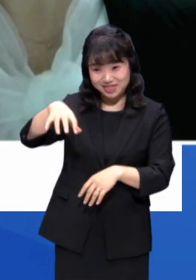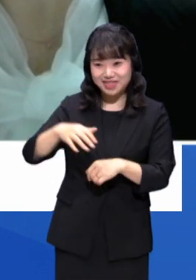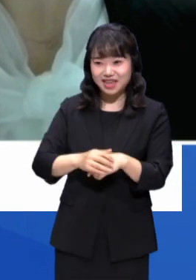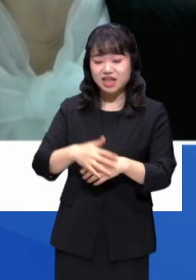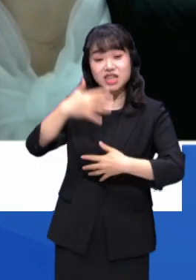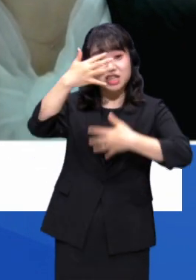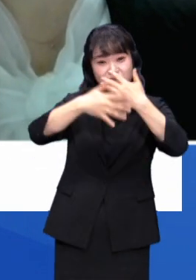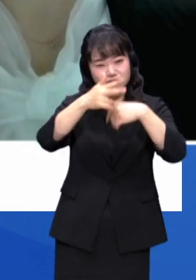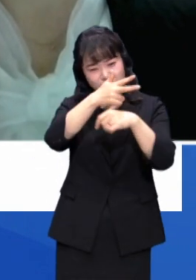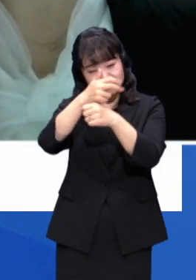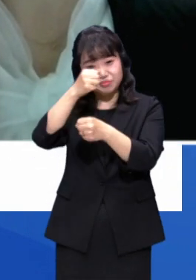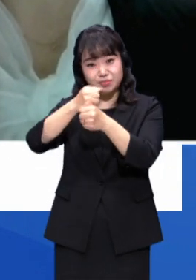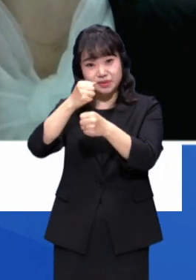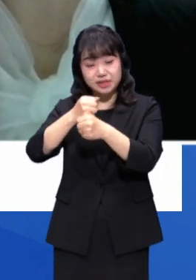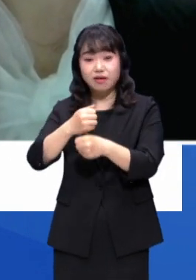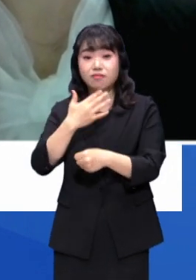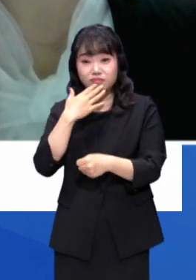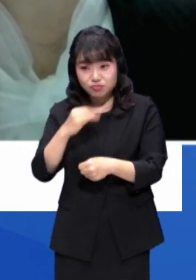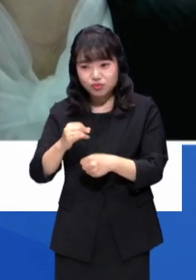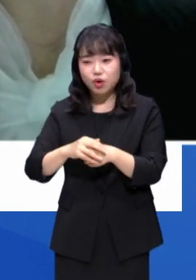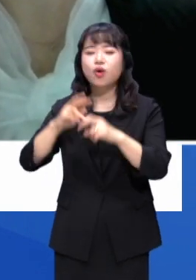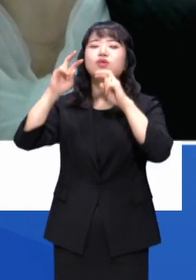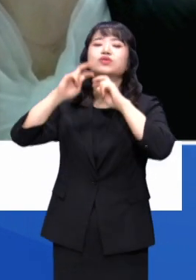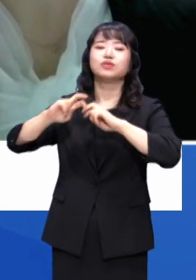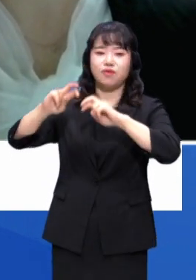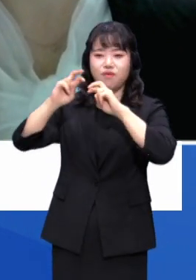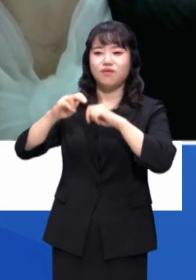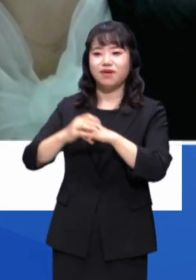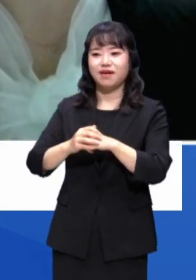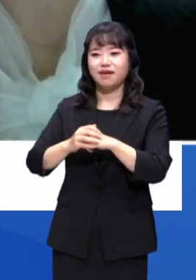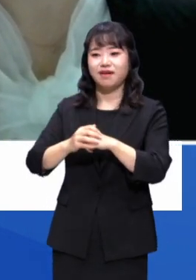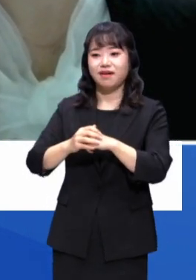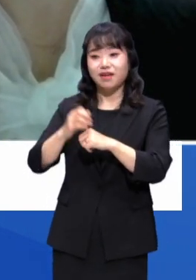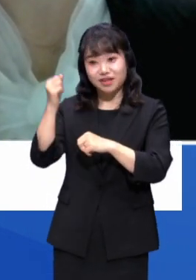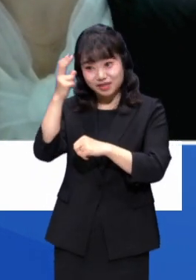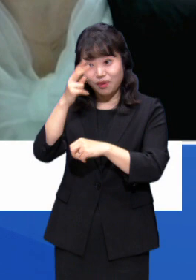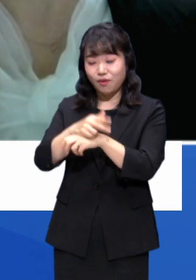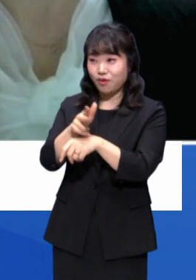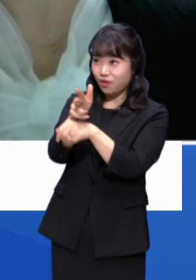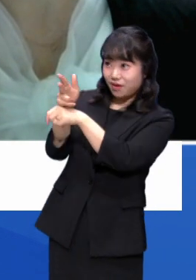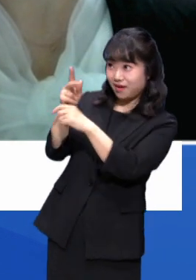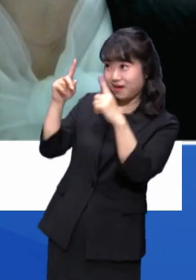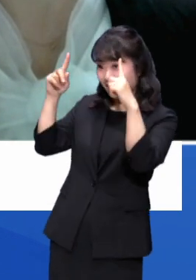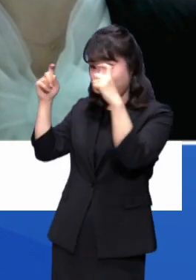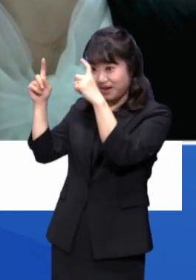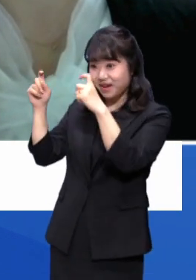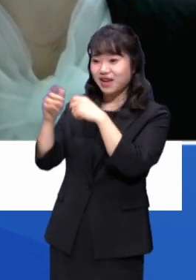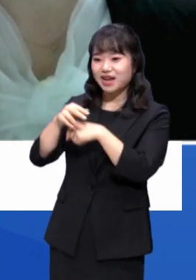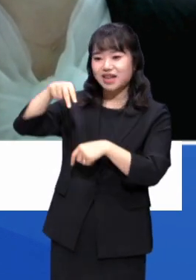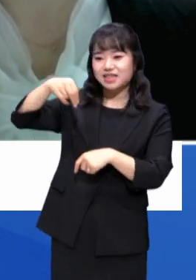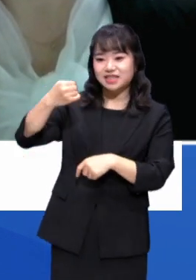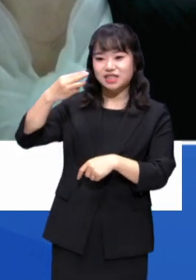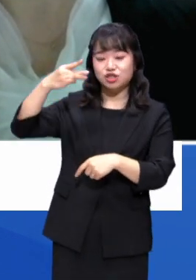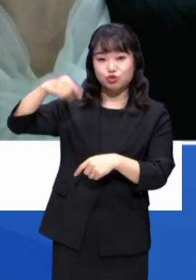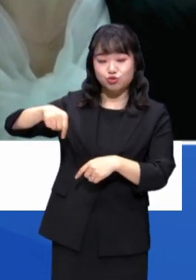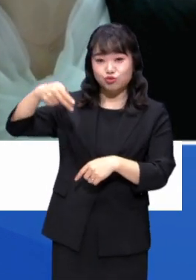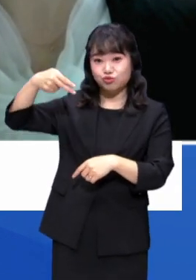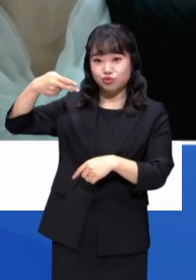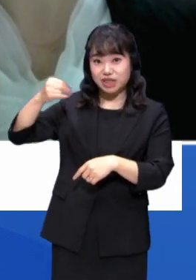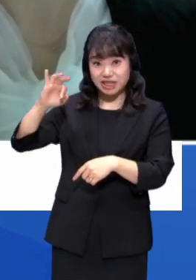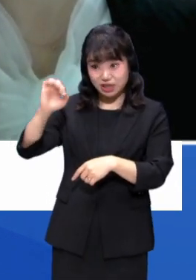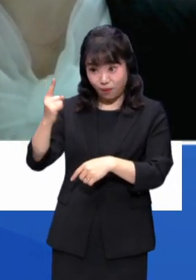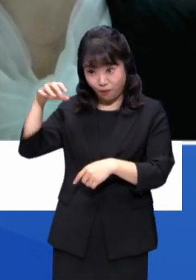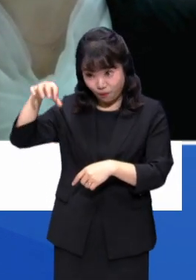영상 창작물 제작과 청년 음악인의 프로필 촬영을 지원하는 공음 스튜디오가 있고요.